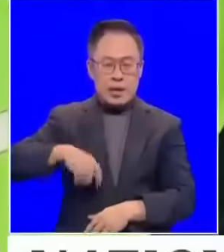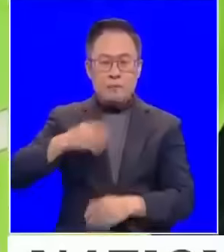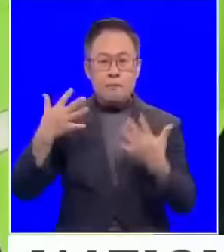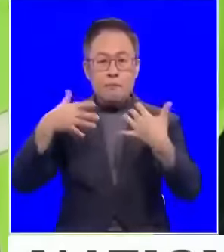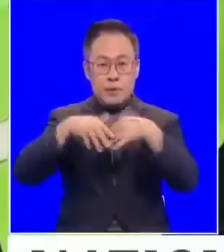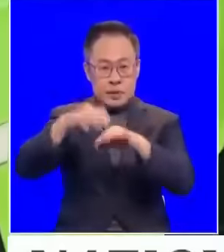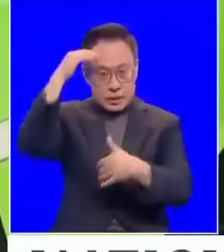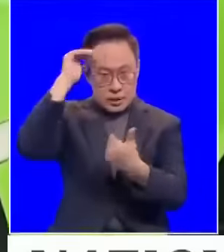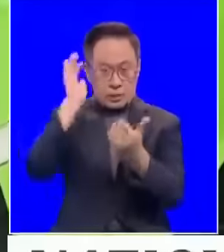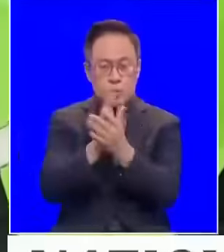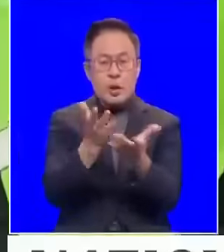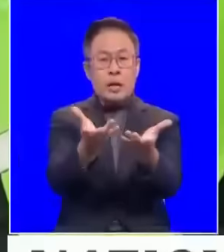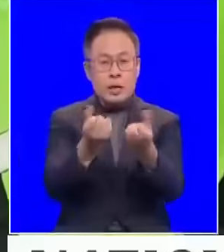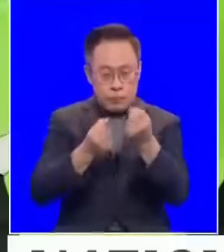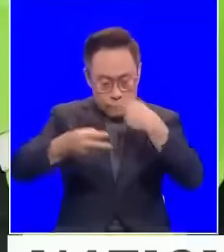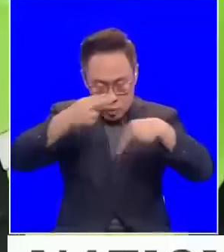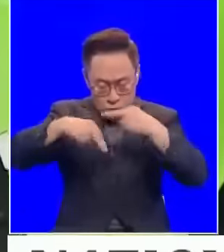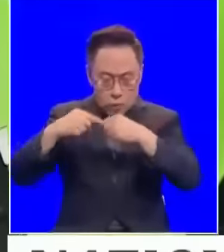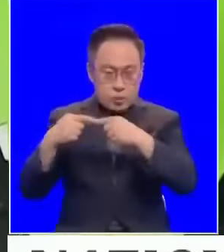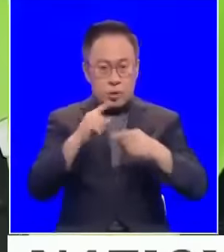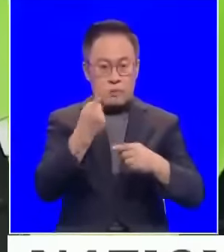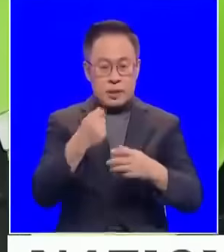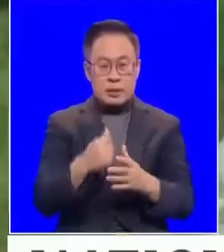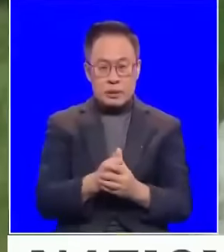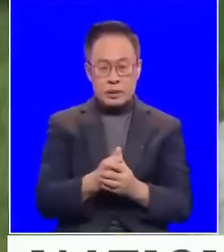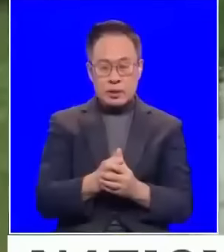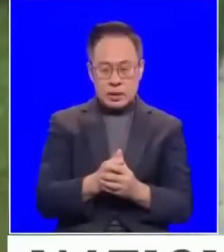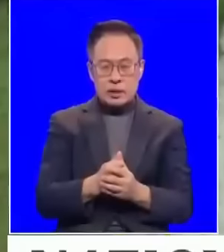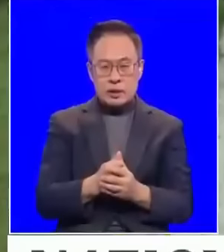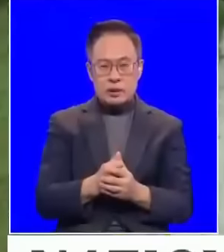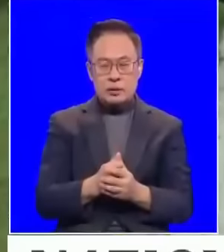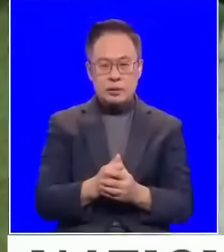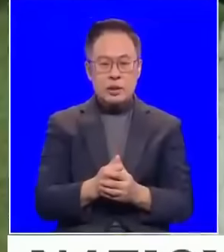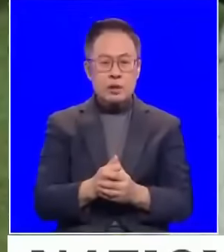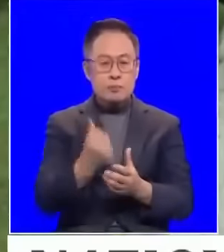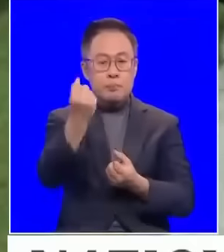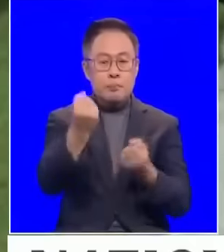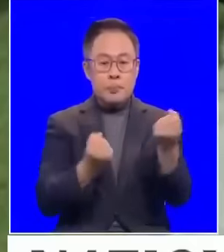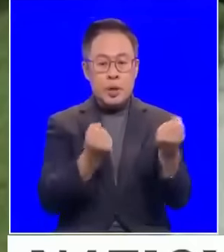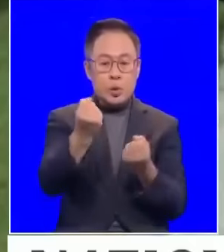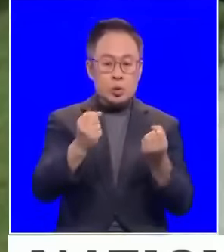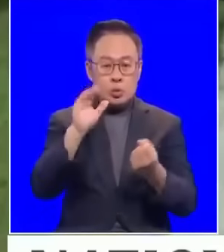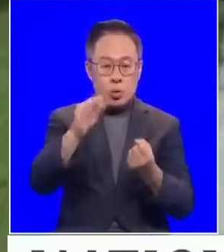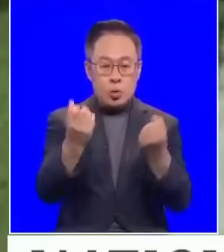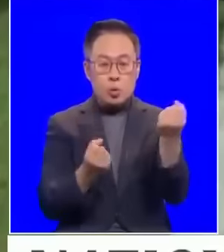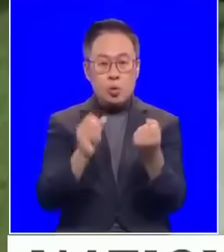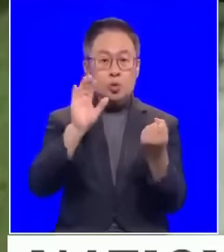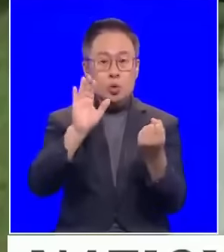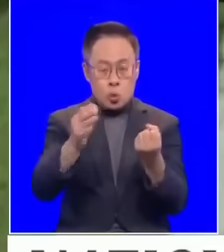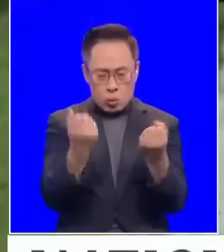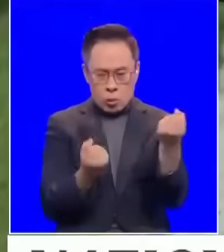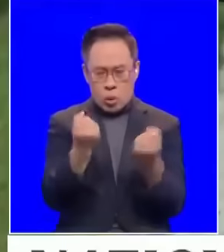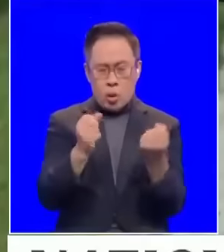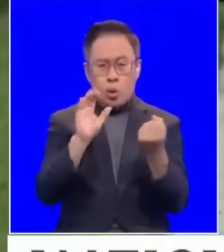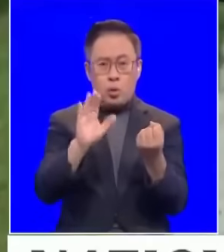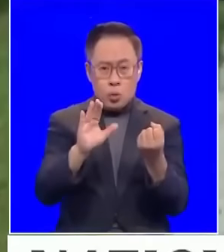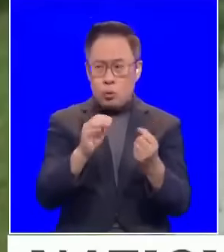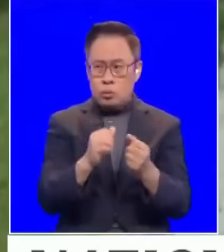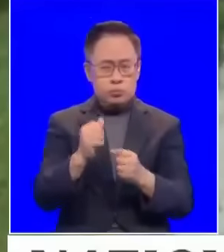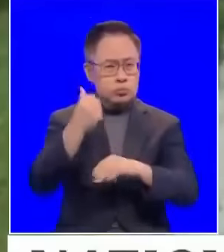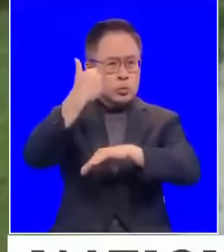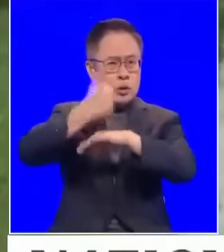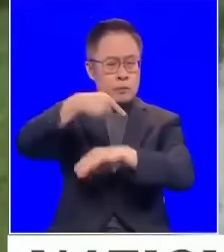เอาไว้ตรวจสอบอันนี้ก็ย้ำกันอีกครั้งหนึ่งว่าเป็นรถของบอสพอนะคะ ค่ะก็ถ้ารวมคันนี้เข้าไปล่าสุดเนี่ยก็น่าจะรวม